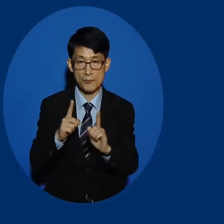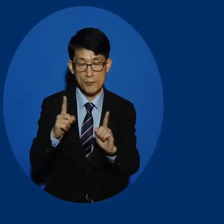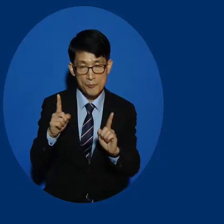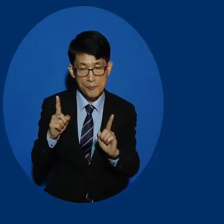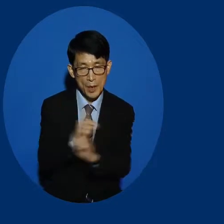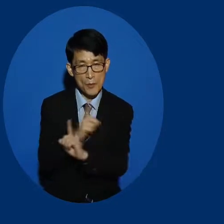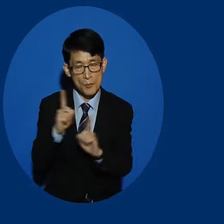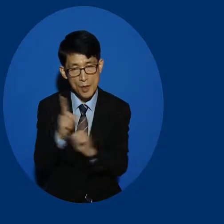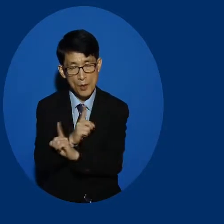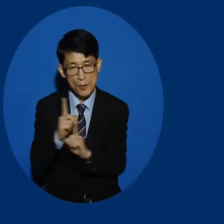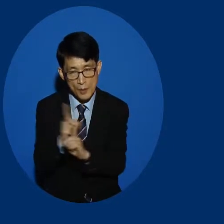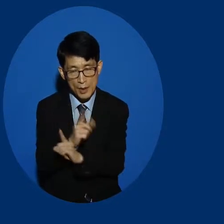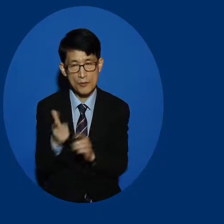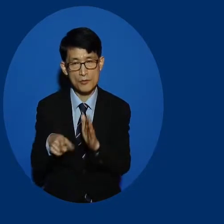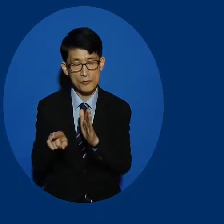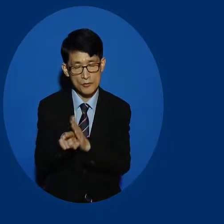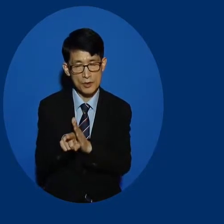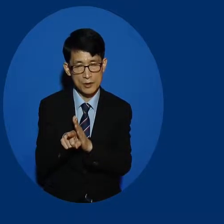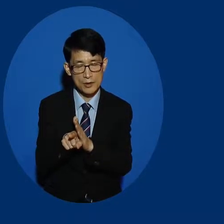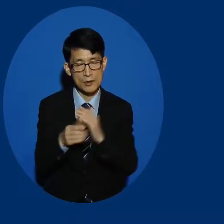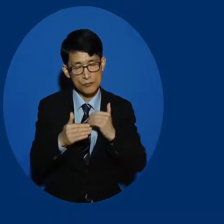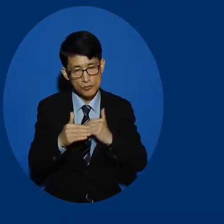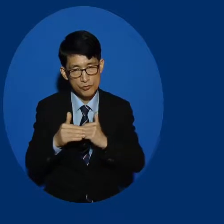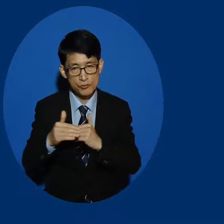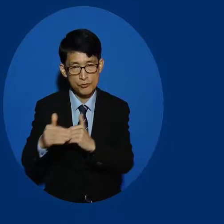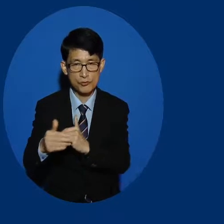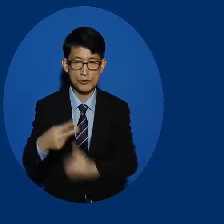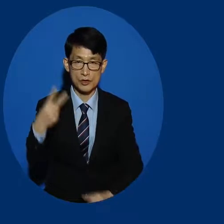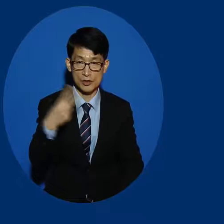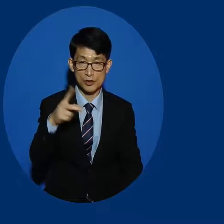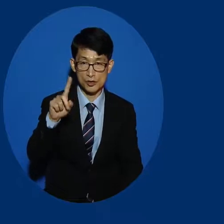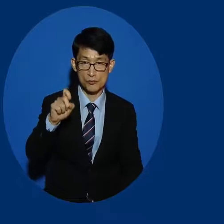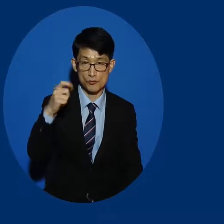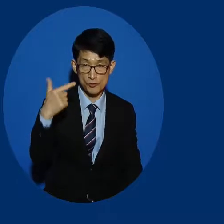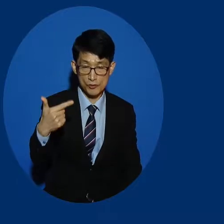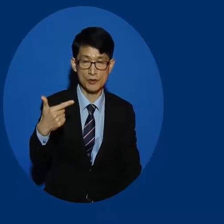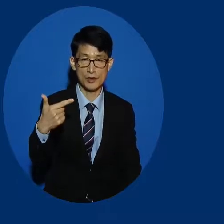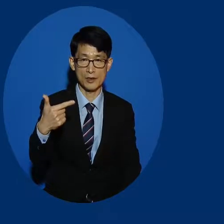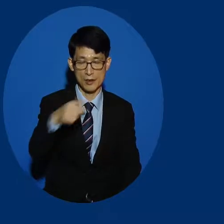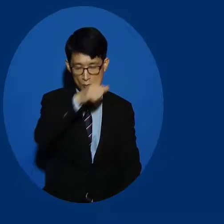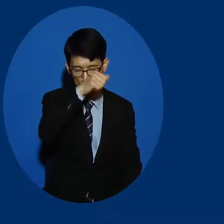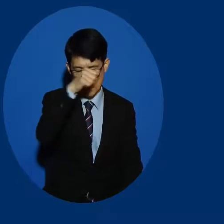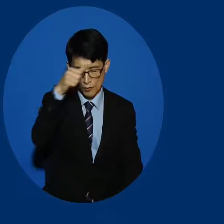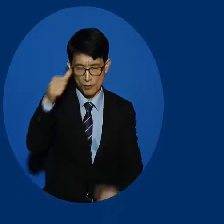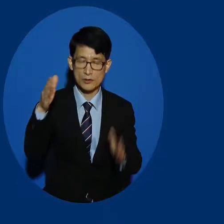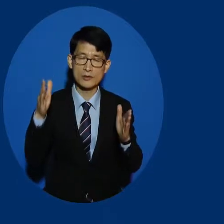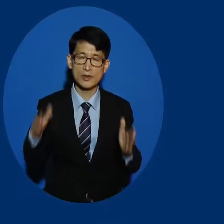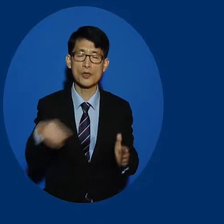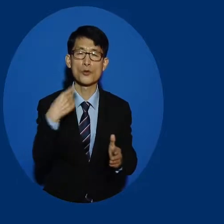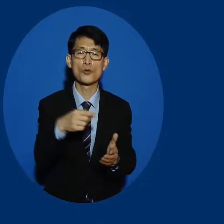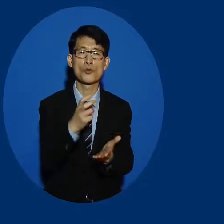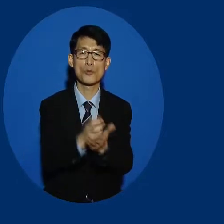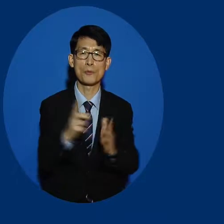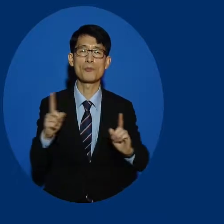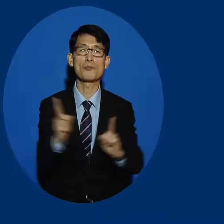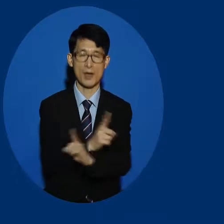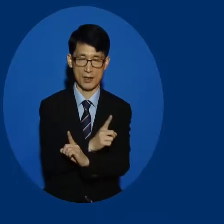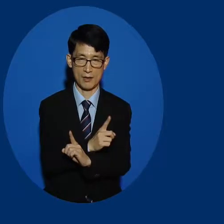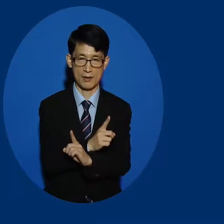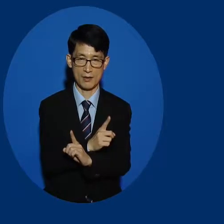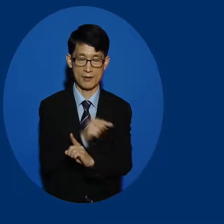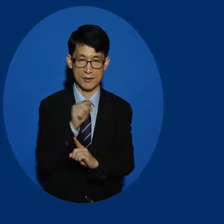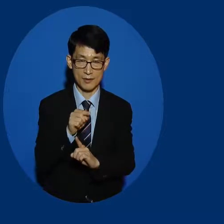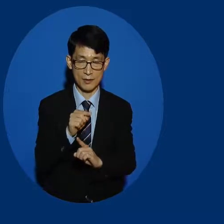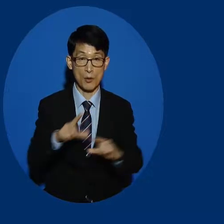노력들이 진행되었고, 그것이 2016년에 개정된 평생교육법입니다. 이제 일반